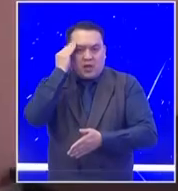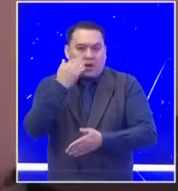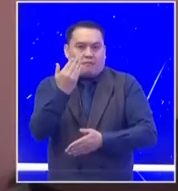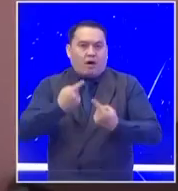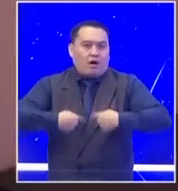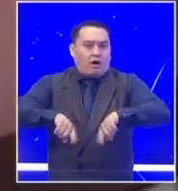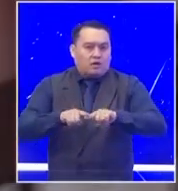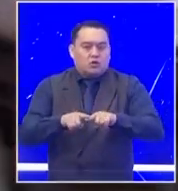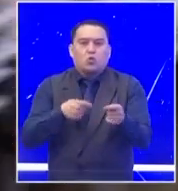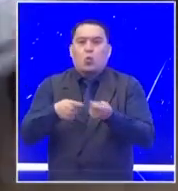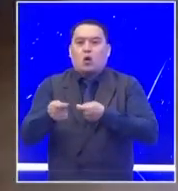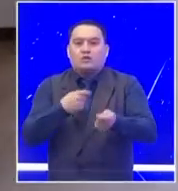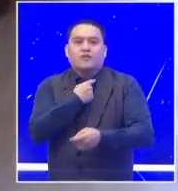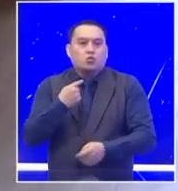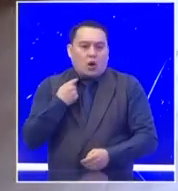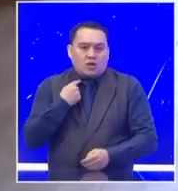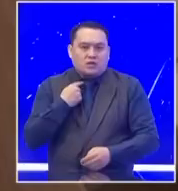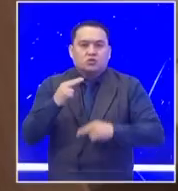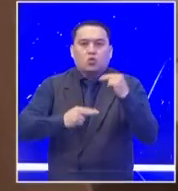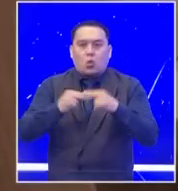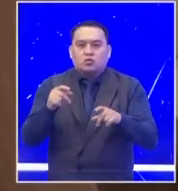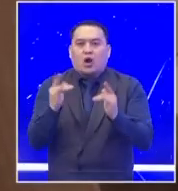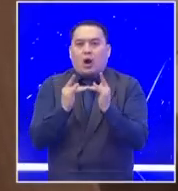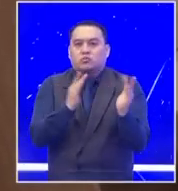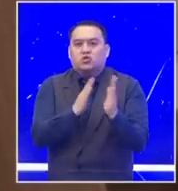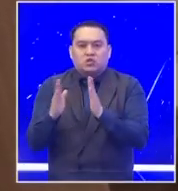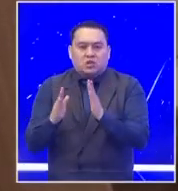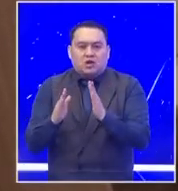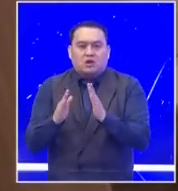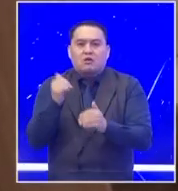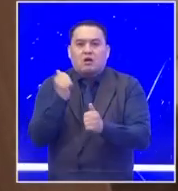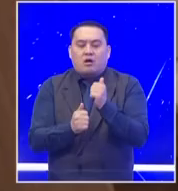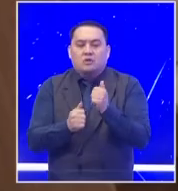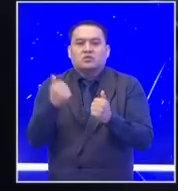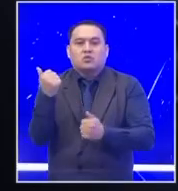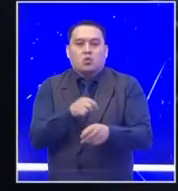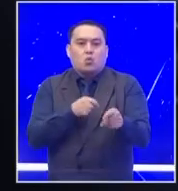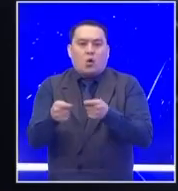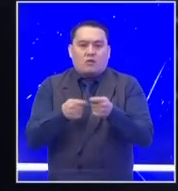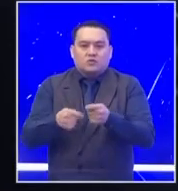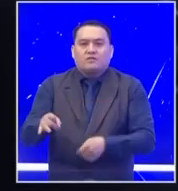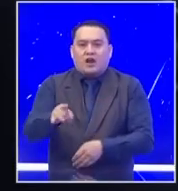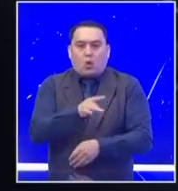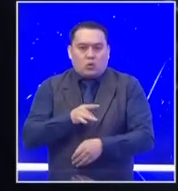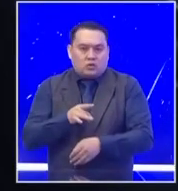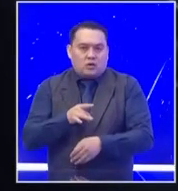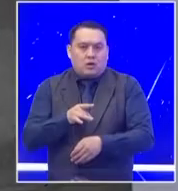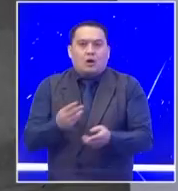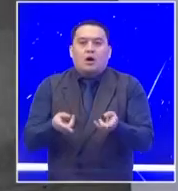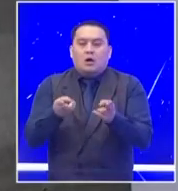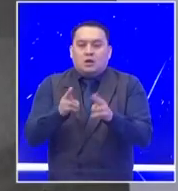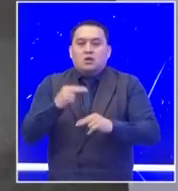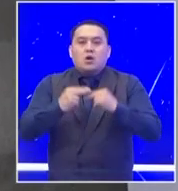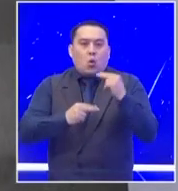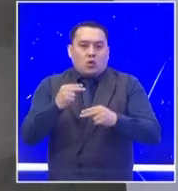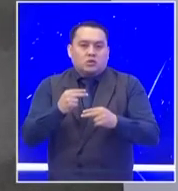подрядной организации и руководством Талдыкургана. Строящиеся общежития находятся в еженедельной зоне контроля руководства региона. Зато в отличие от Астаны-Курылыс,